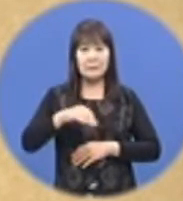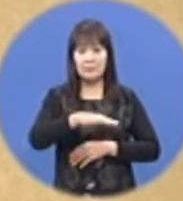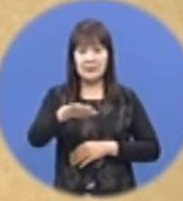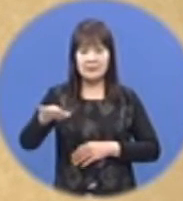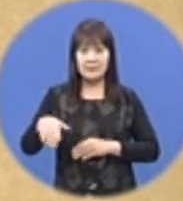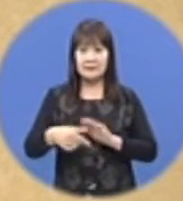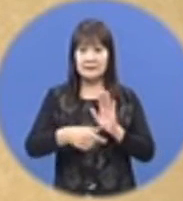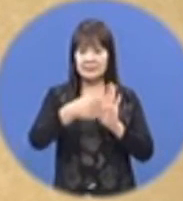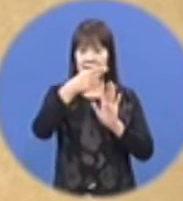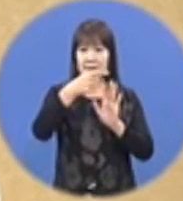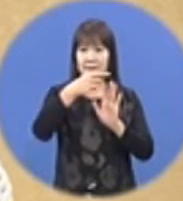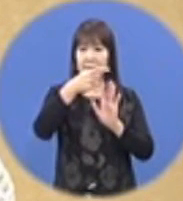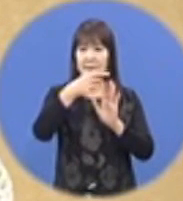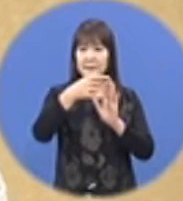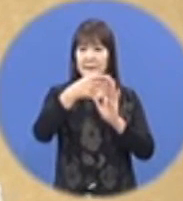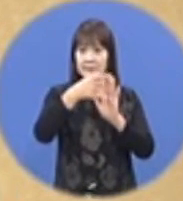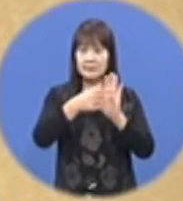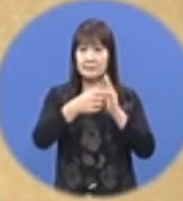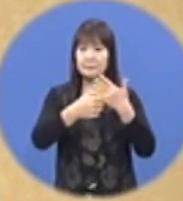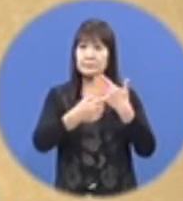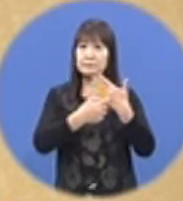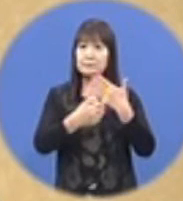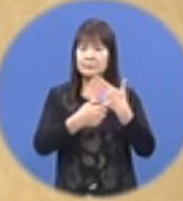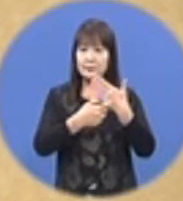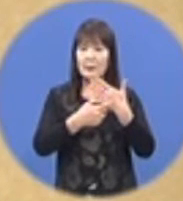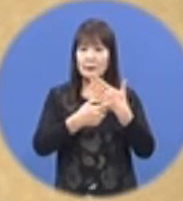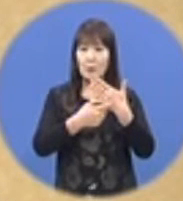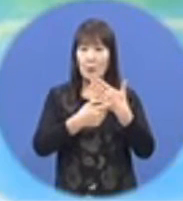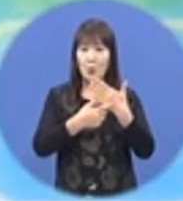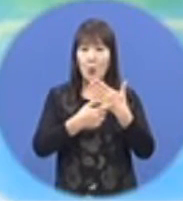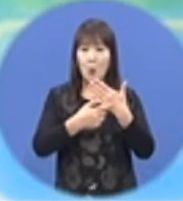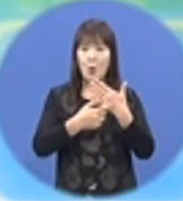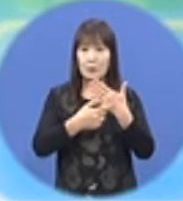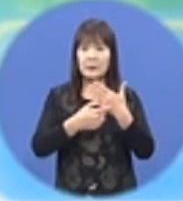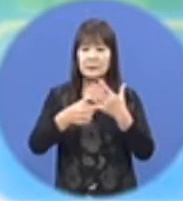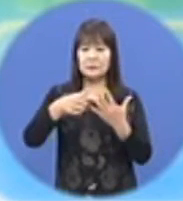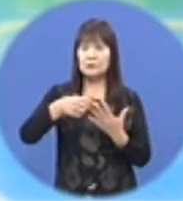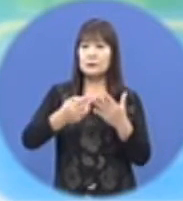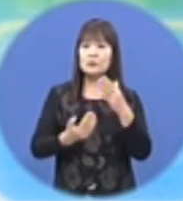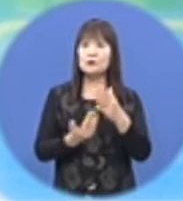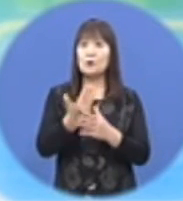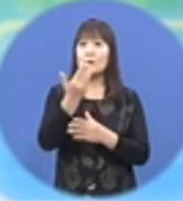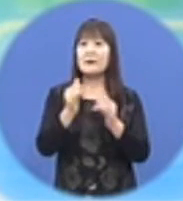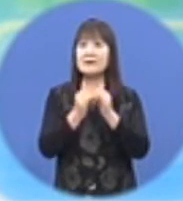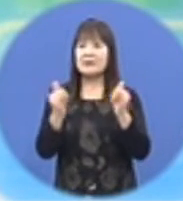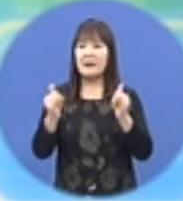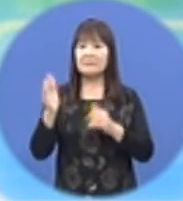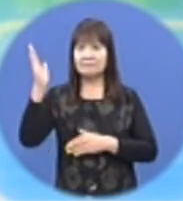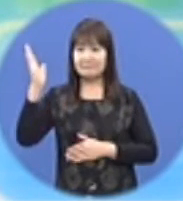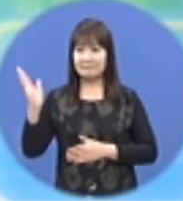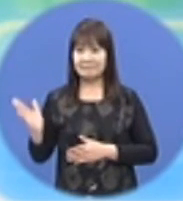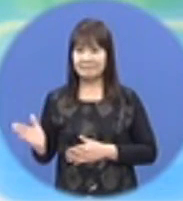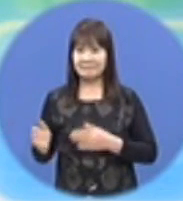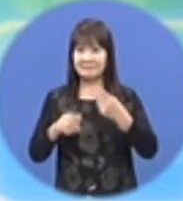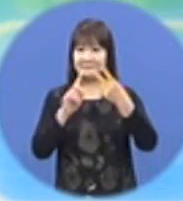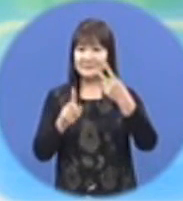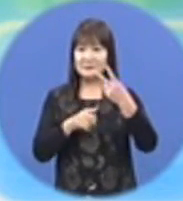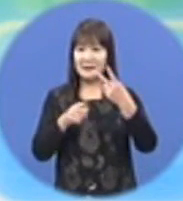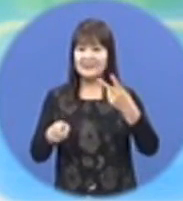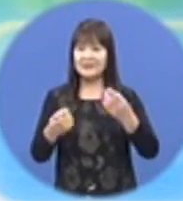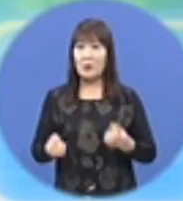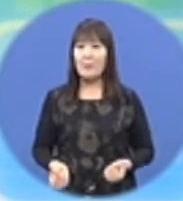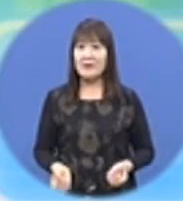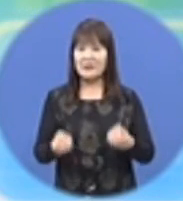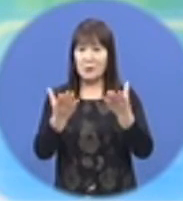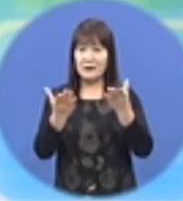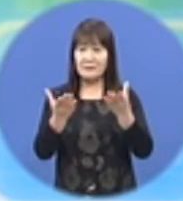ードをお答えいただき、抽選でプレゼントをお送りしています。 2月の当選者はご覧の方々です。おめでとう